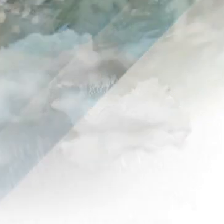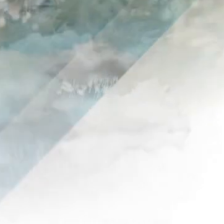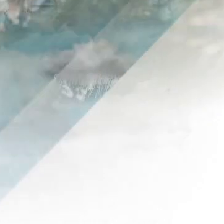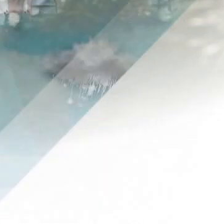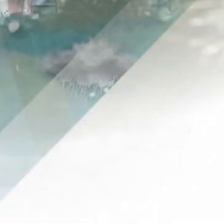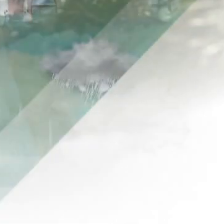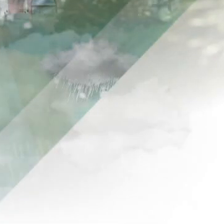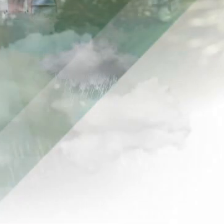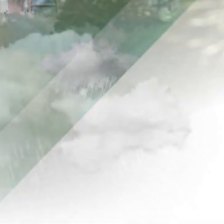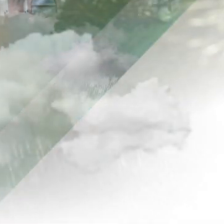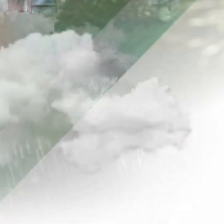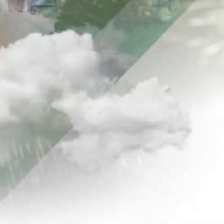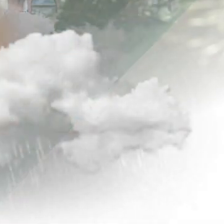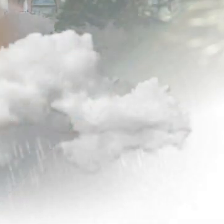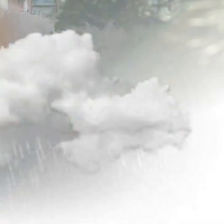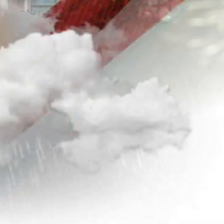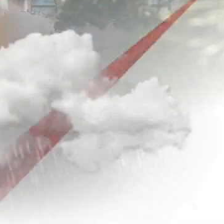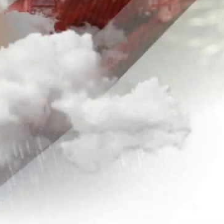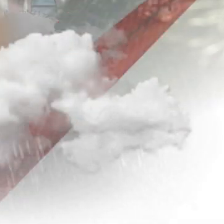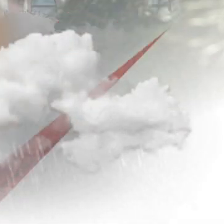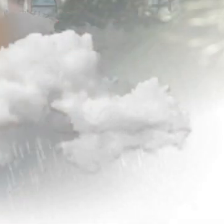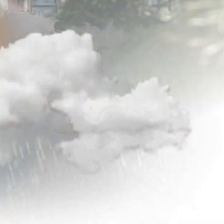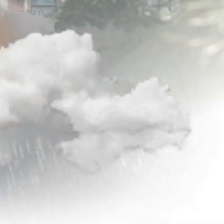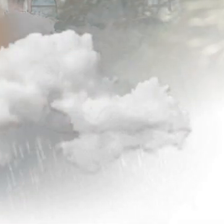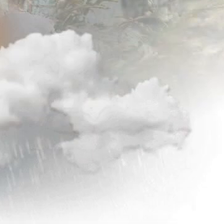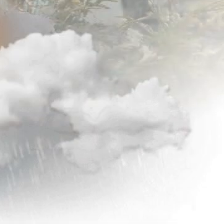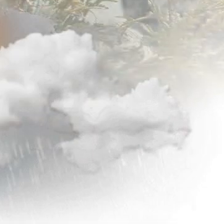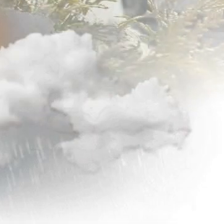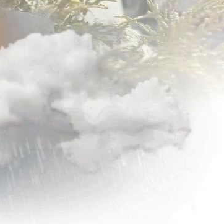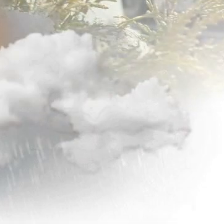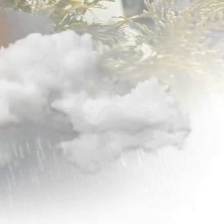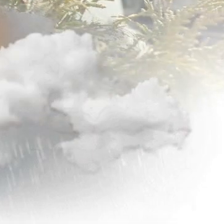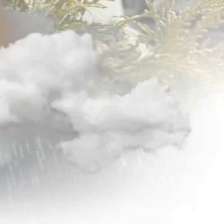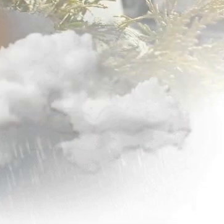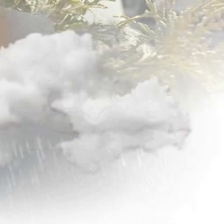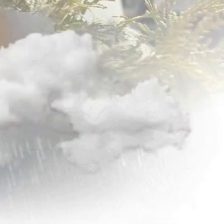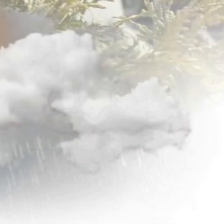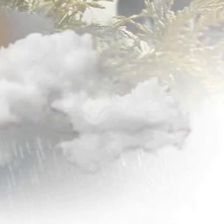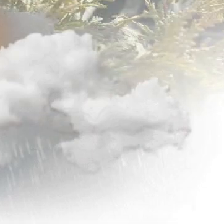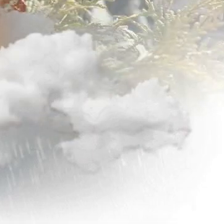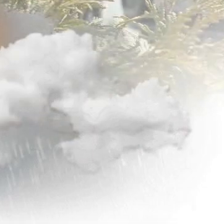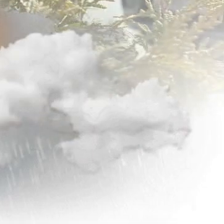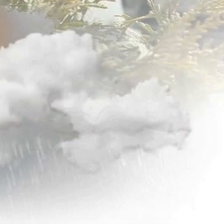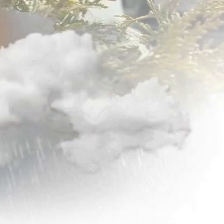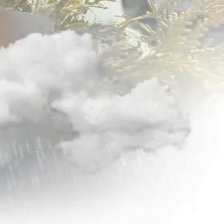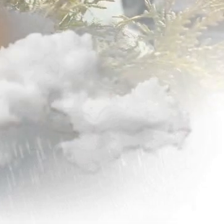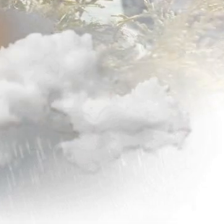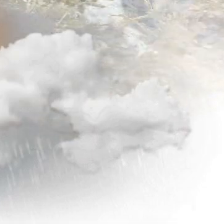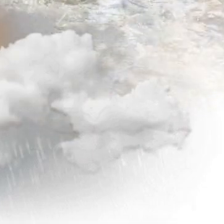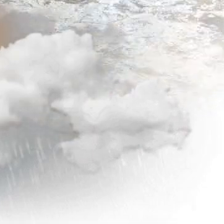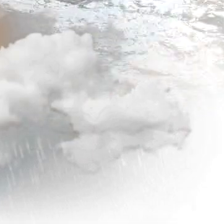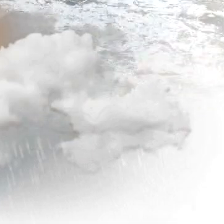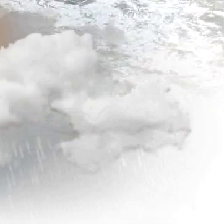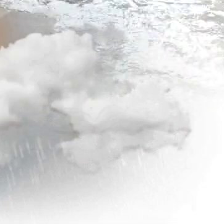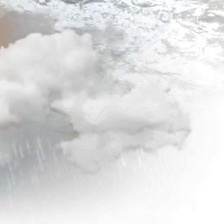секунду. У мостах, Шчучыне и Новогрудку прогнозуется каля 20 градусов тепла раніцай,